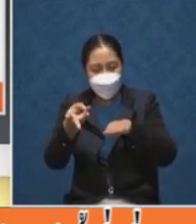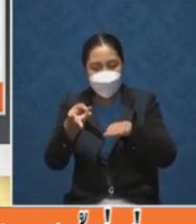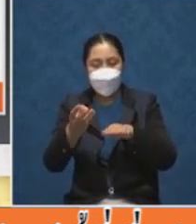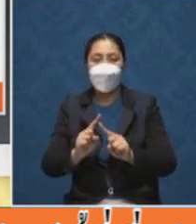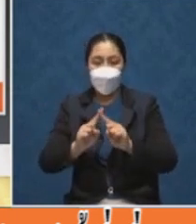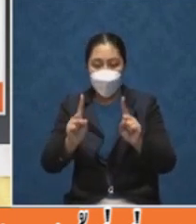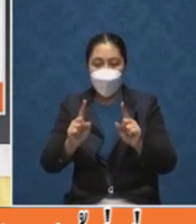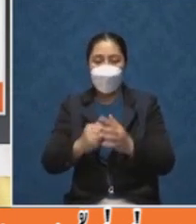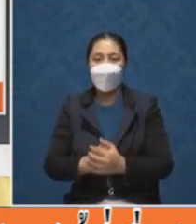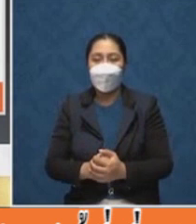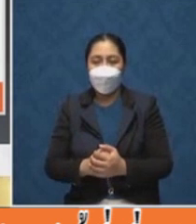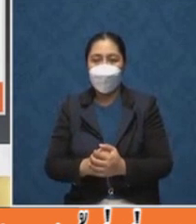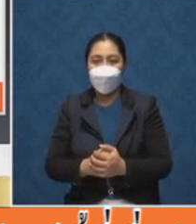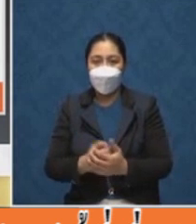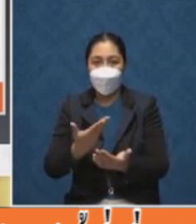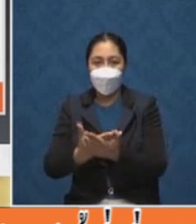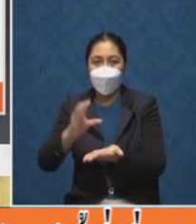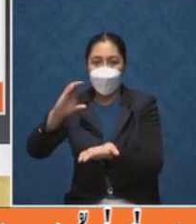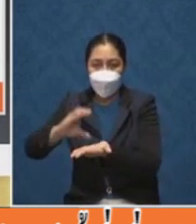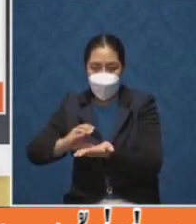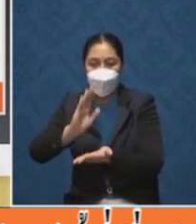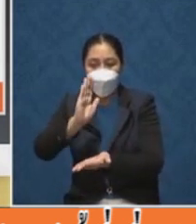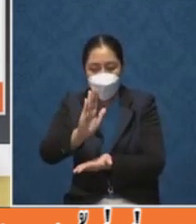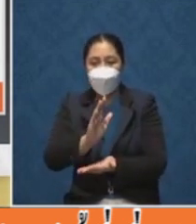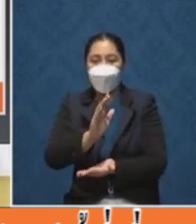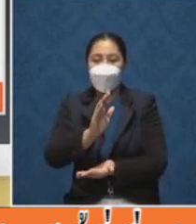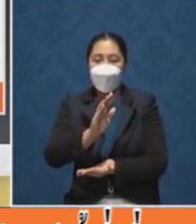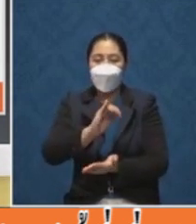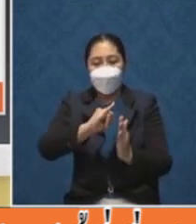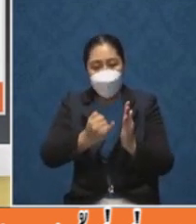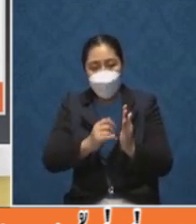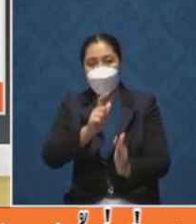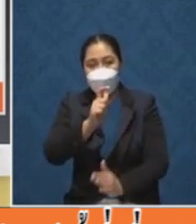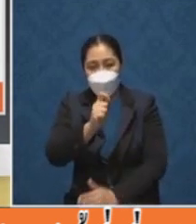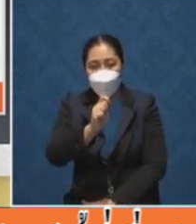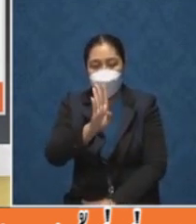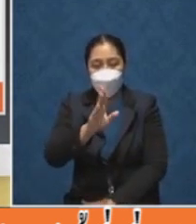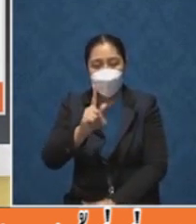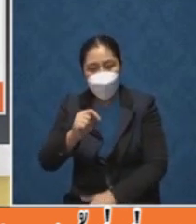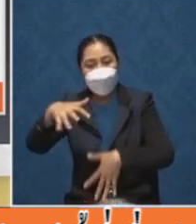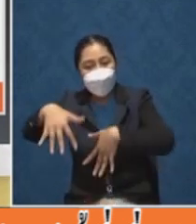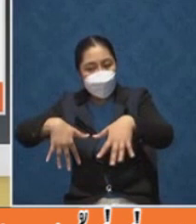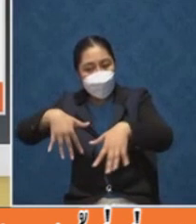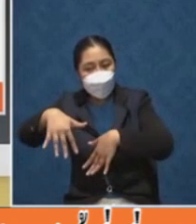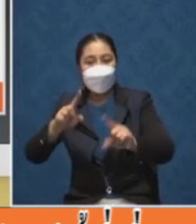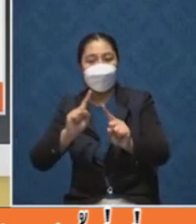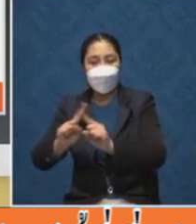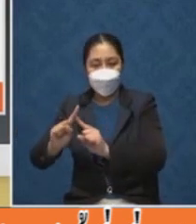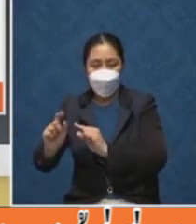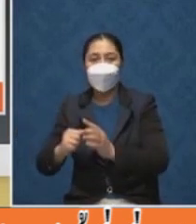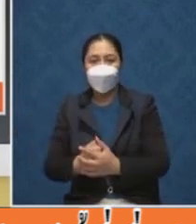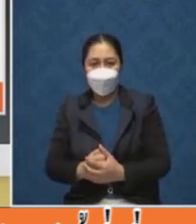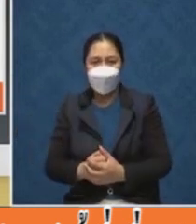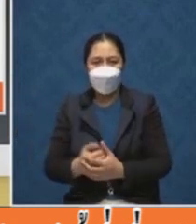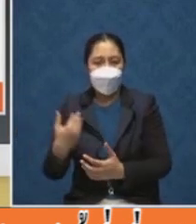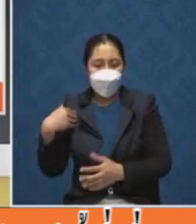ต่ในขณะที่งบขององค์กรปกครองส่วนท้องถิ่นนะคะหรือว่างบที่เกี่ยวกับท้องถิ่นต่างๆที่เรามีข้